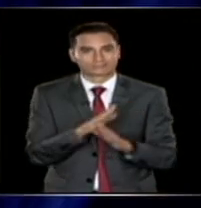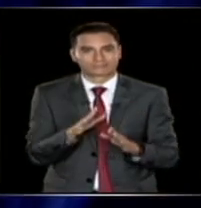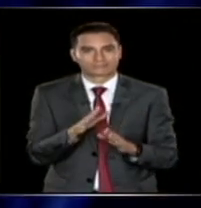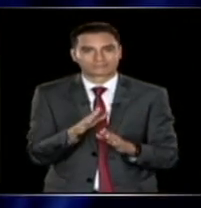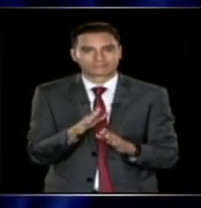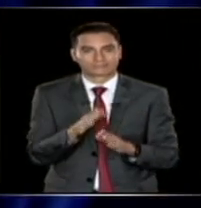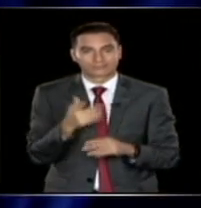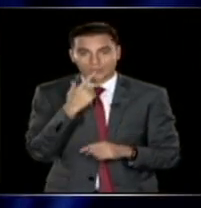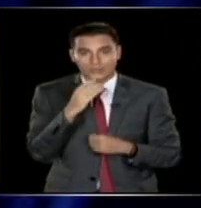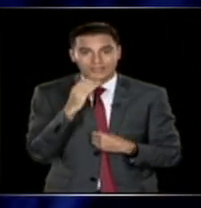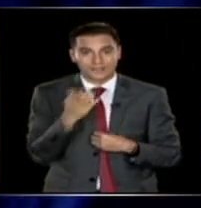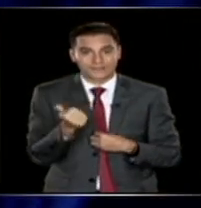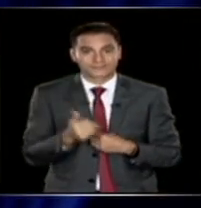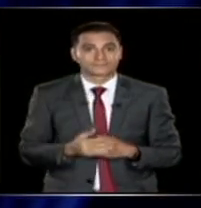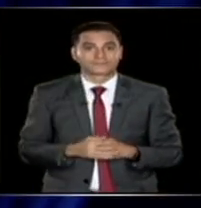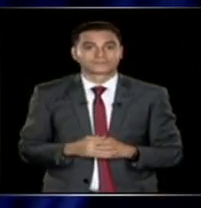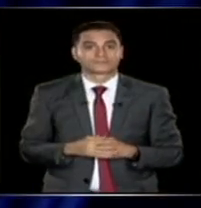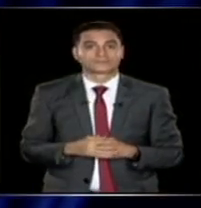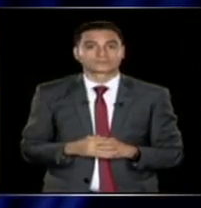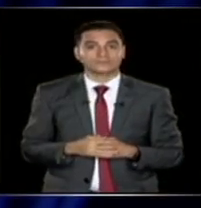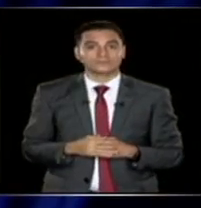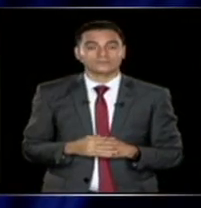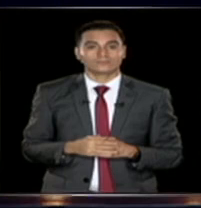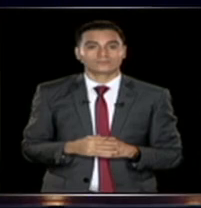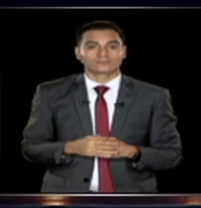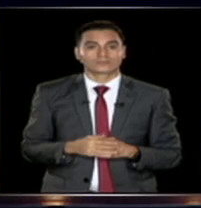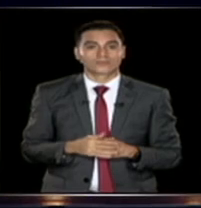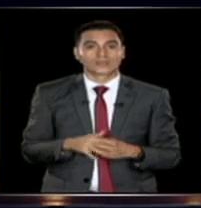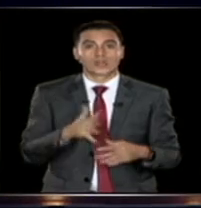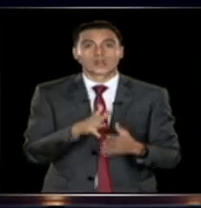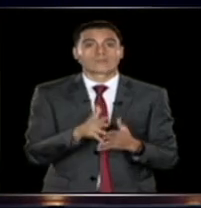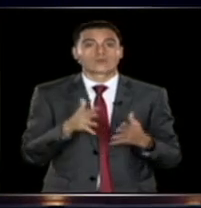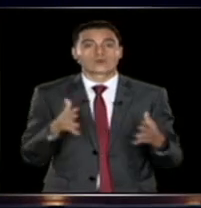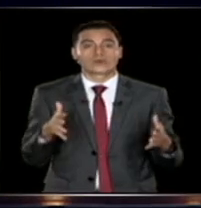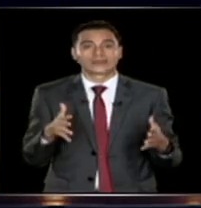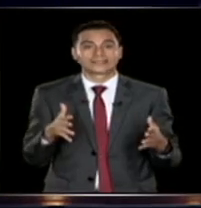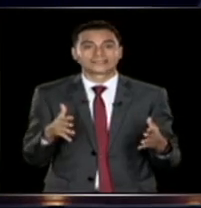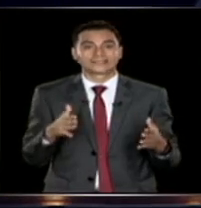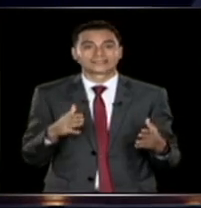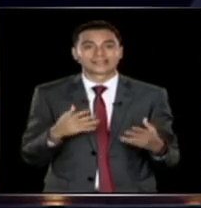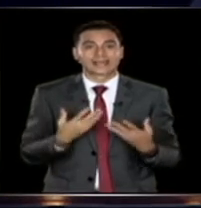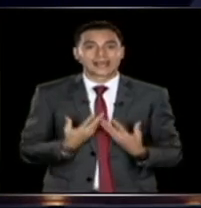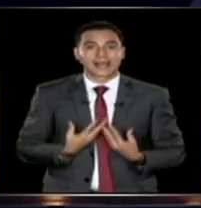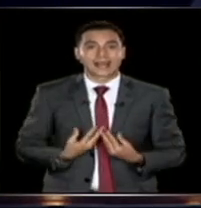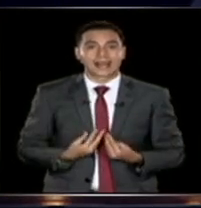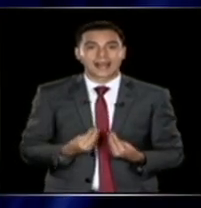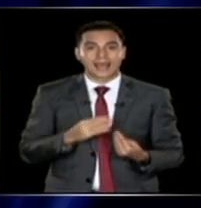أسكت أخد إجابة. إجابتك. المحيط الهادي. أكبر جزيرة على